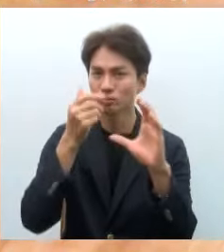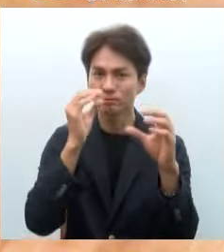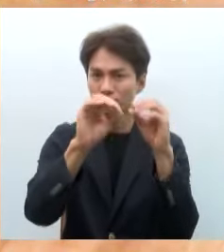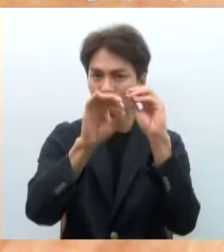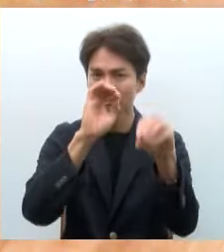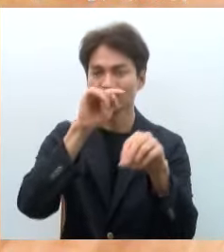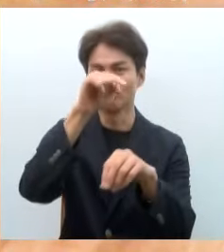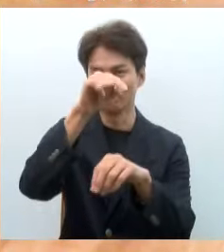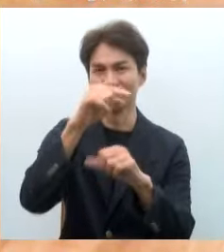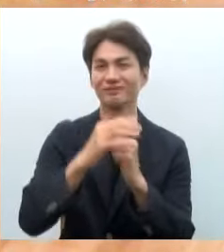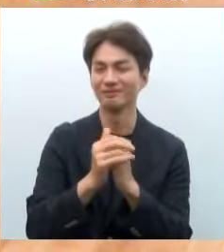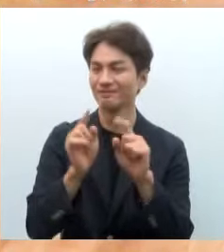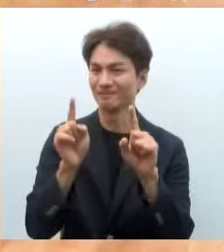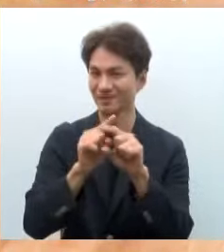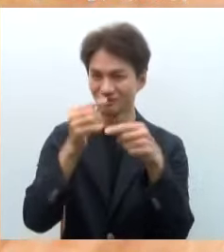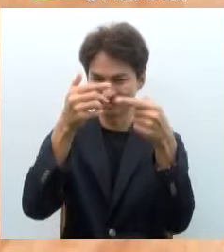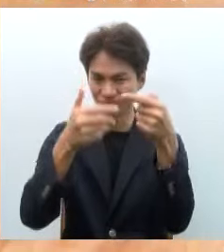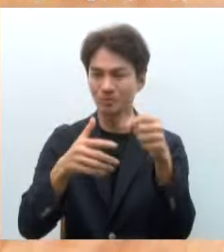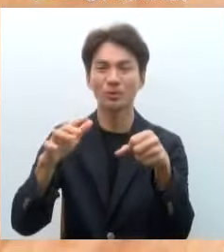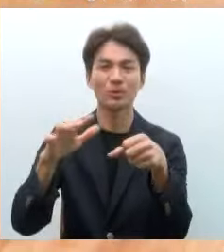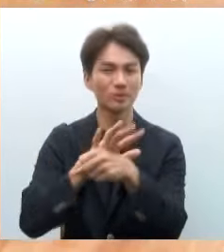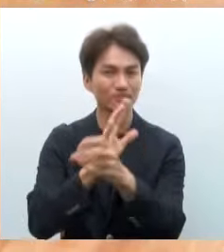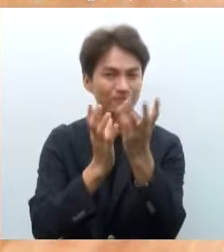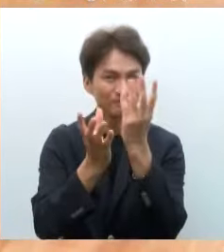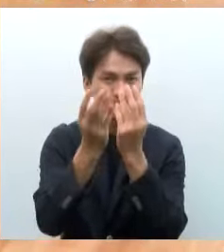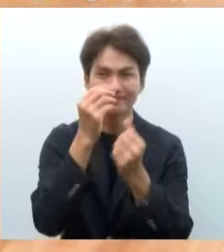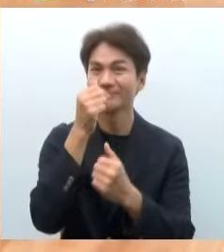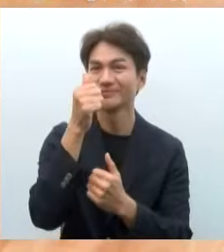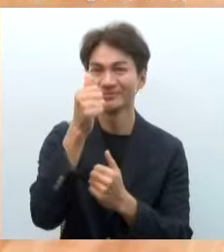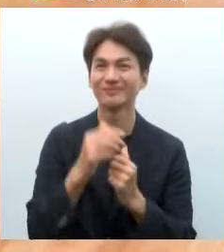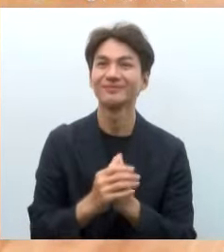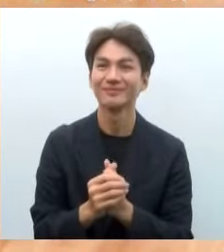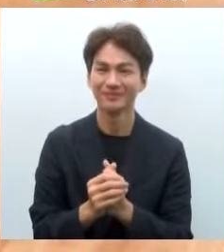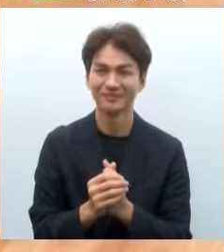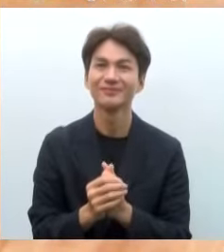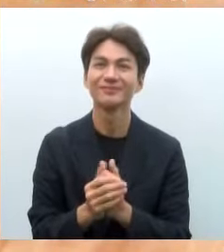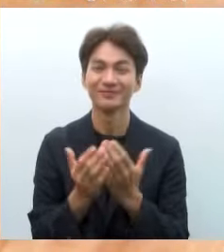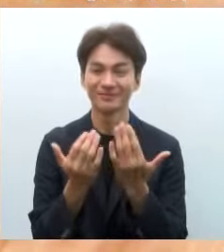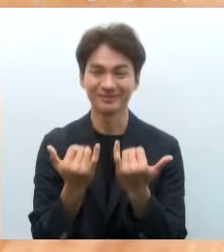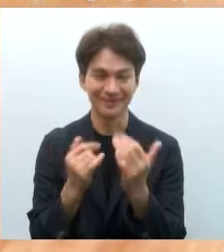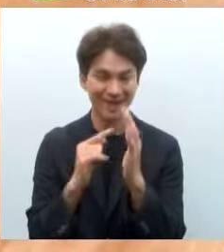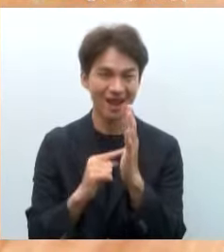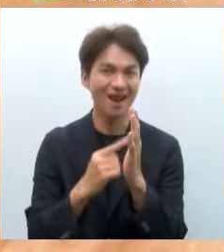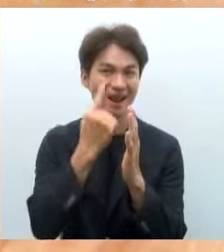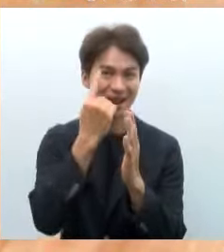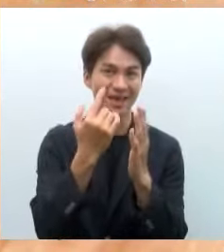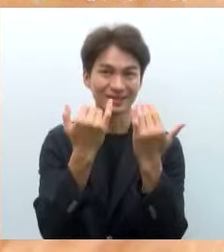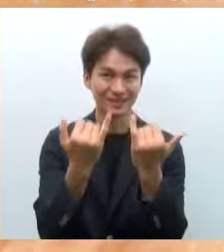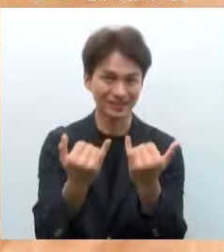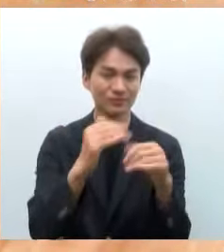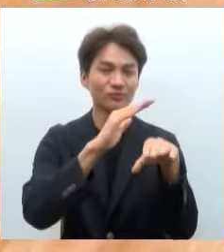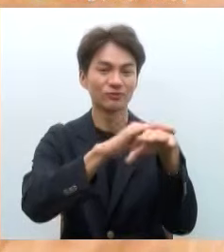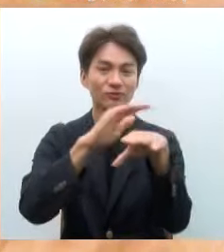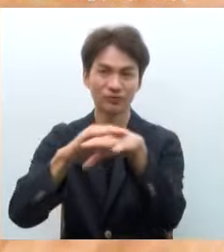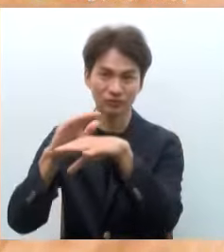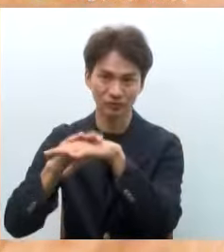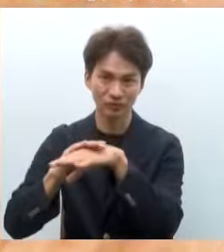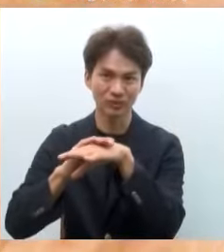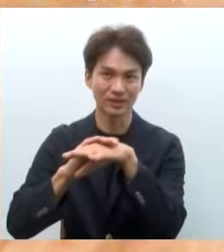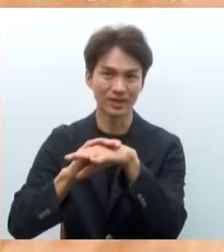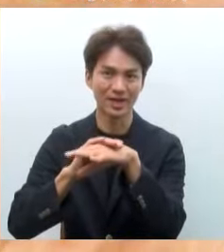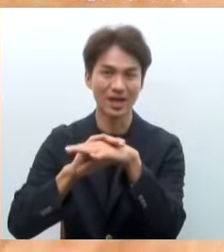ขาเรียกว่าอย่างครบครันเลยด้วยนะคะท่านผู้ชมทุกท่านคะในช่วงแรกนี้นะคะจะขอเชิญชวนทุกท่านได้ร่วมการร้องเพลง